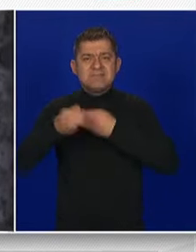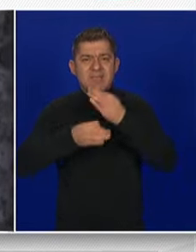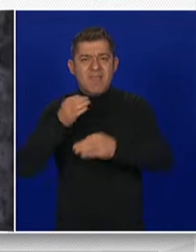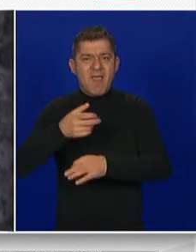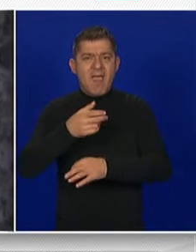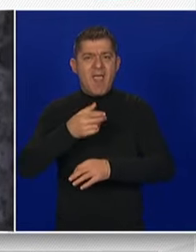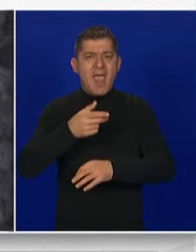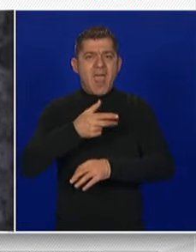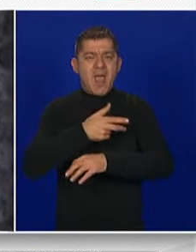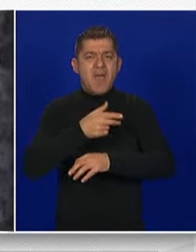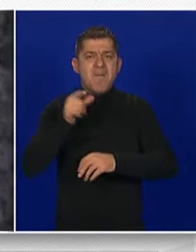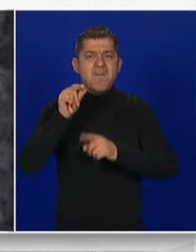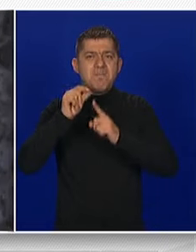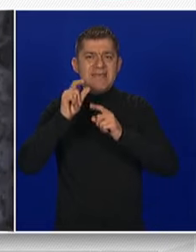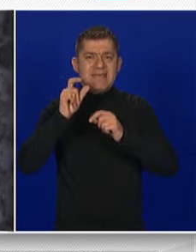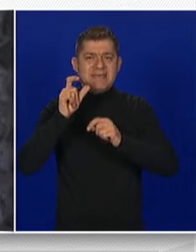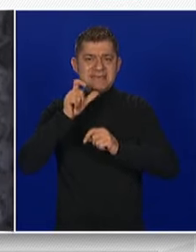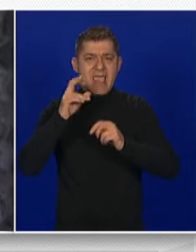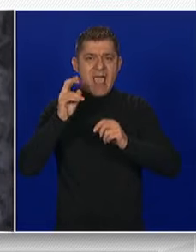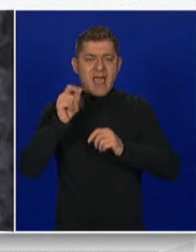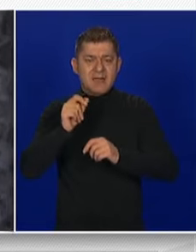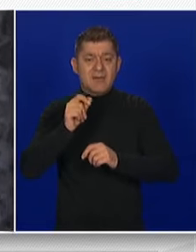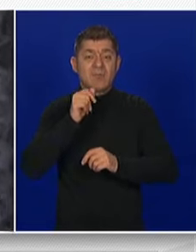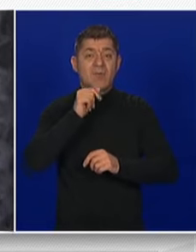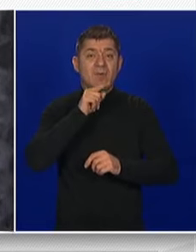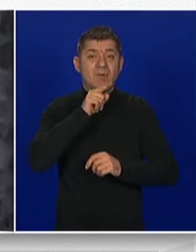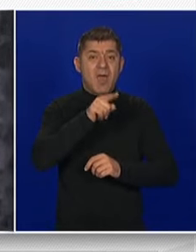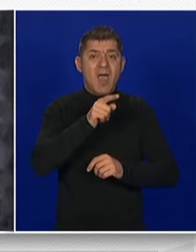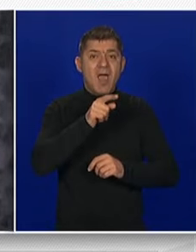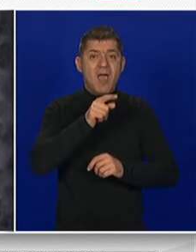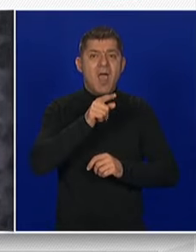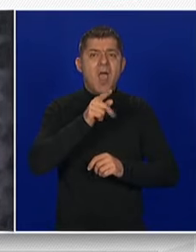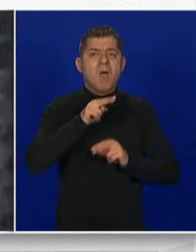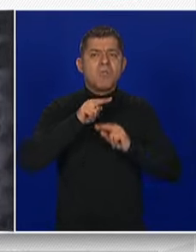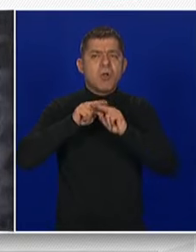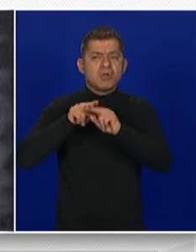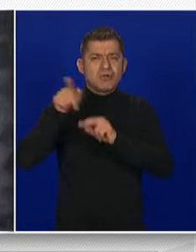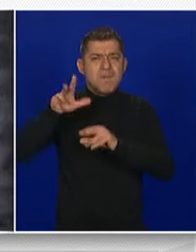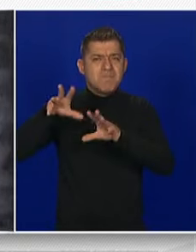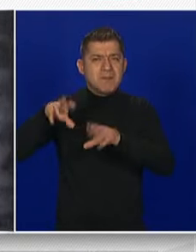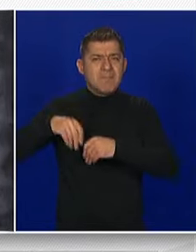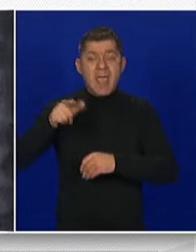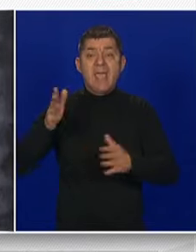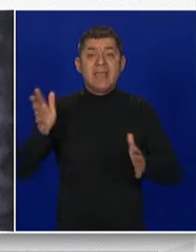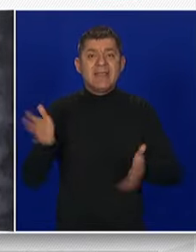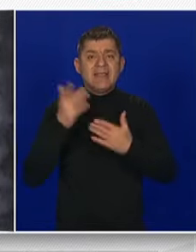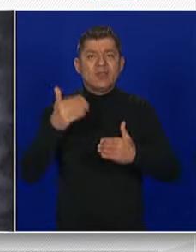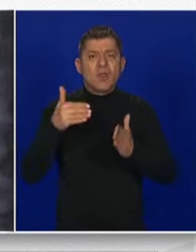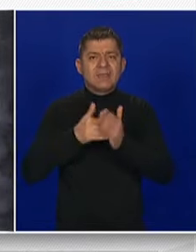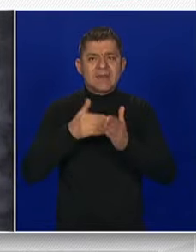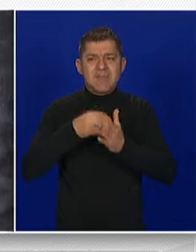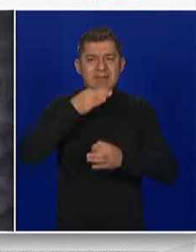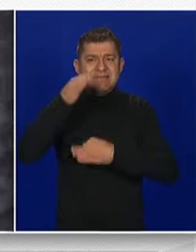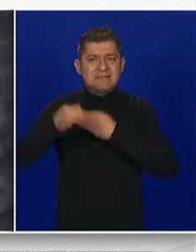način upotrebe je u hitnoj pomoći i u objedinjenim hitnim bolničkim prijemima, gdje je hitno potrebno utvrditi da li je